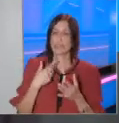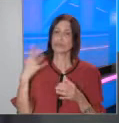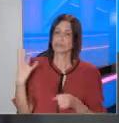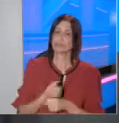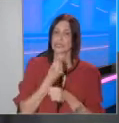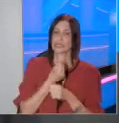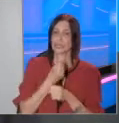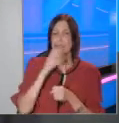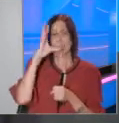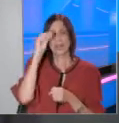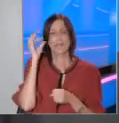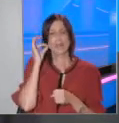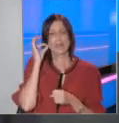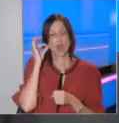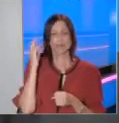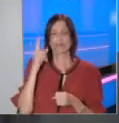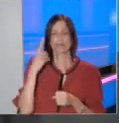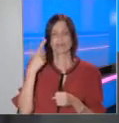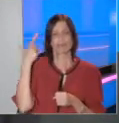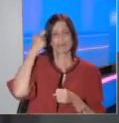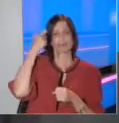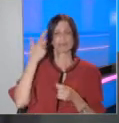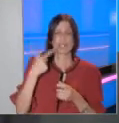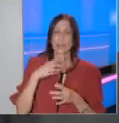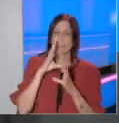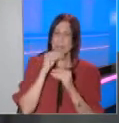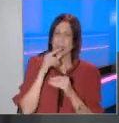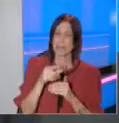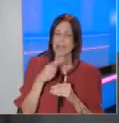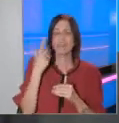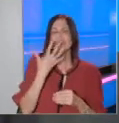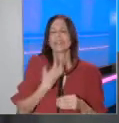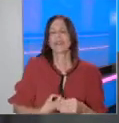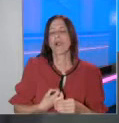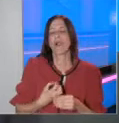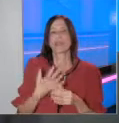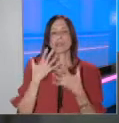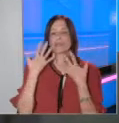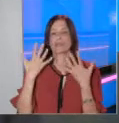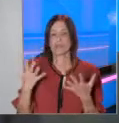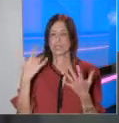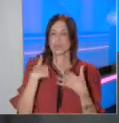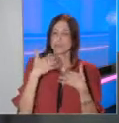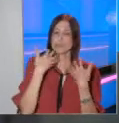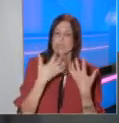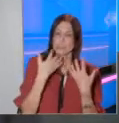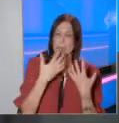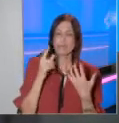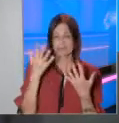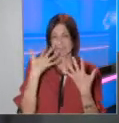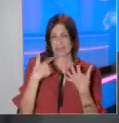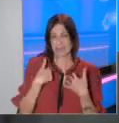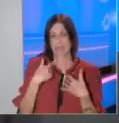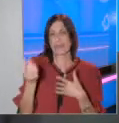בנים ובנות מאובדנות, כי אנחנו מדברים בהם תוך כדי זה שהם בדיכאון כל כך רב, שהם מספרים לנו שהם